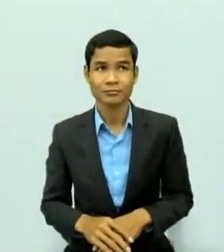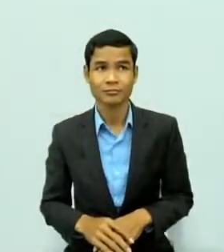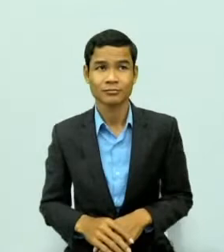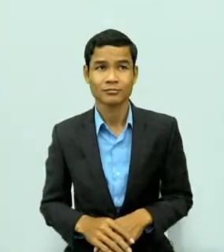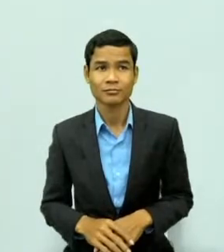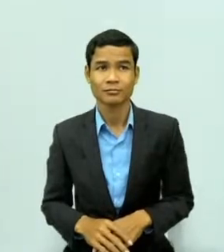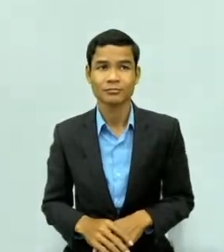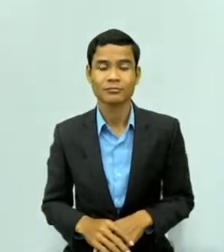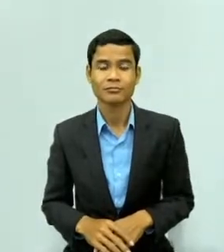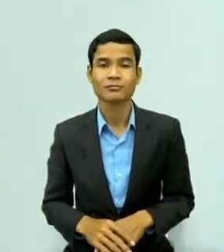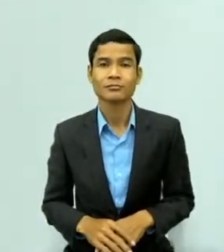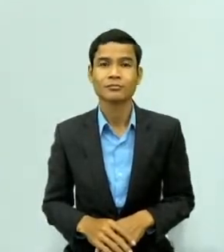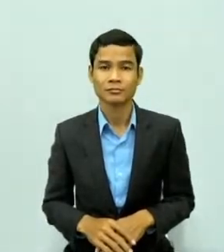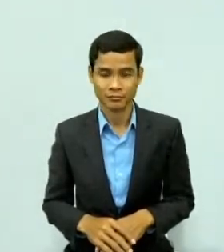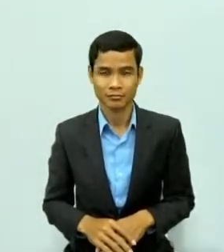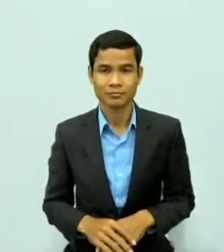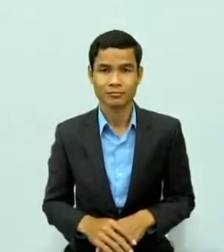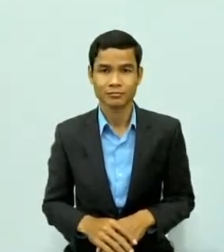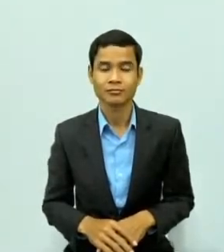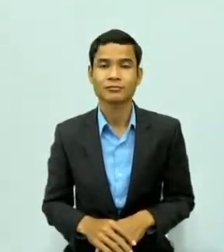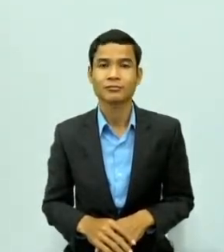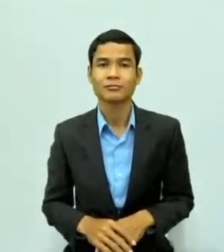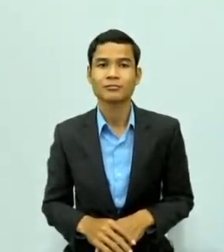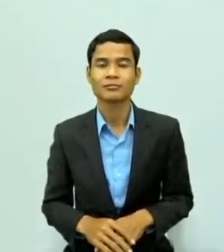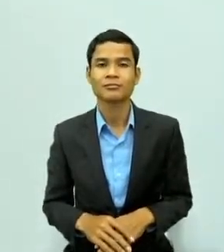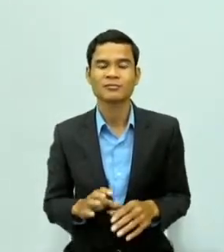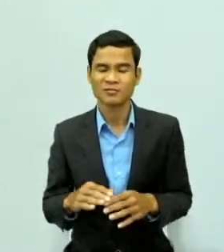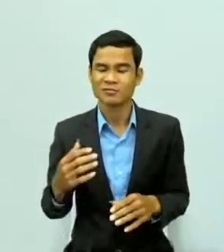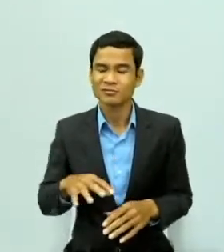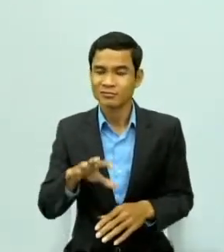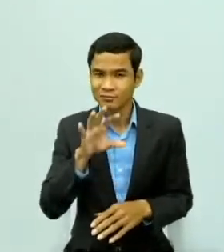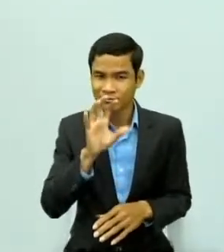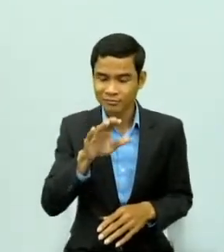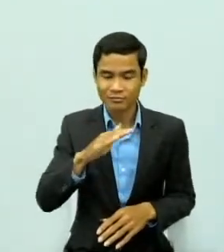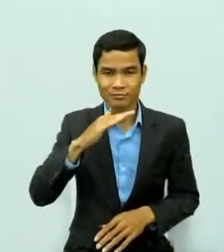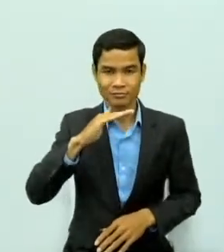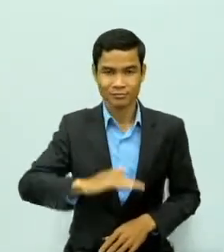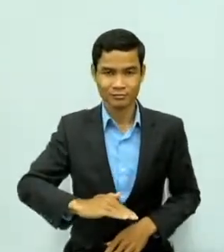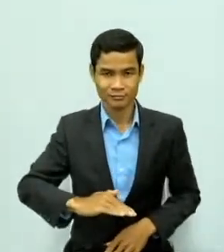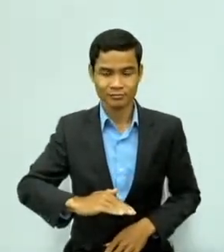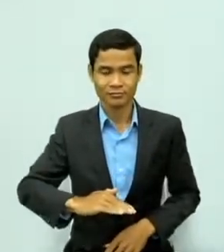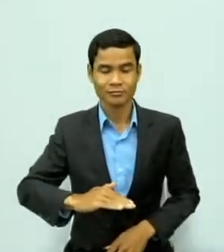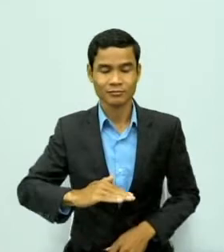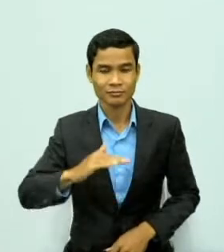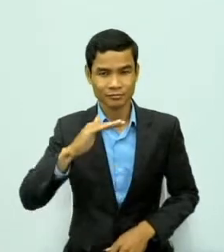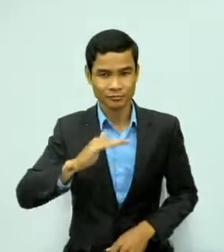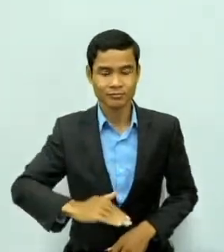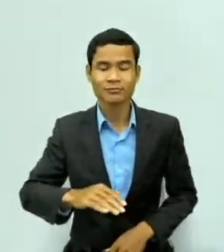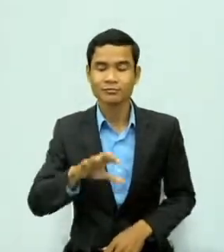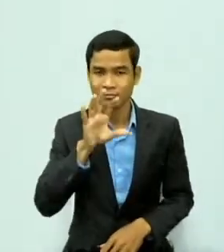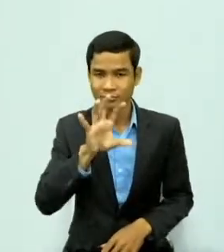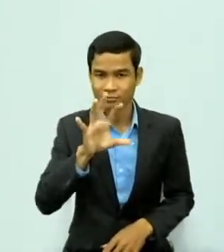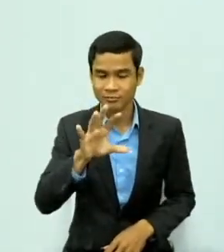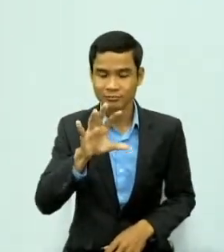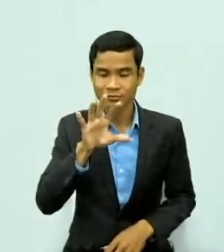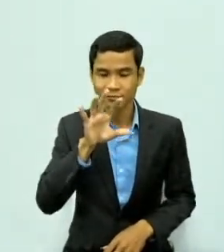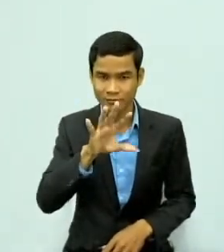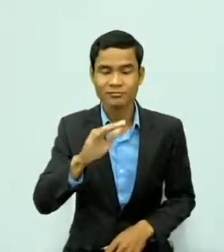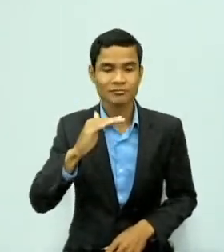ចាគឺរូបឆ្កែតឿកូនណាចារូបឆ្កែចា